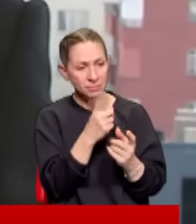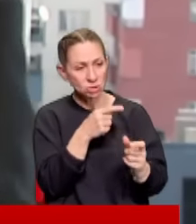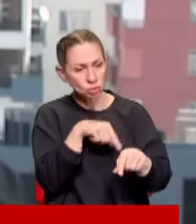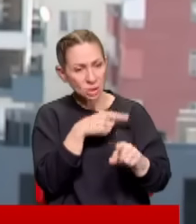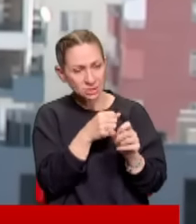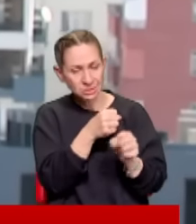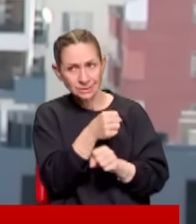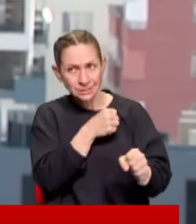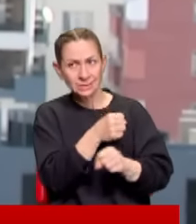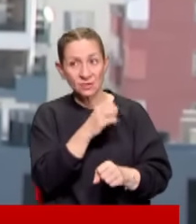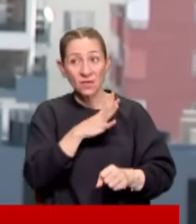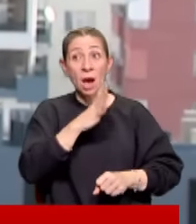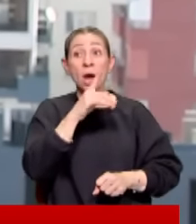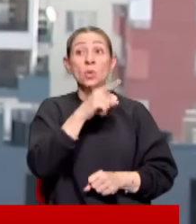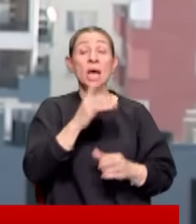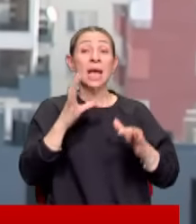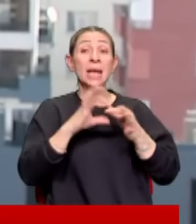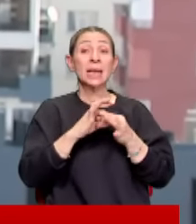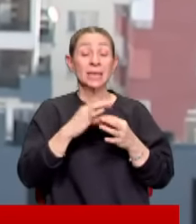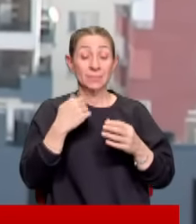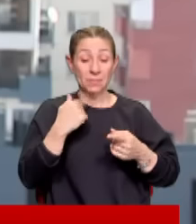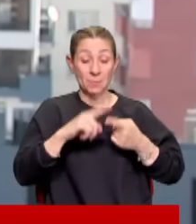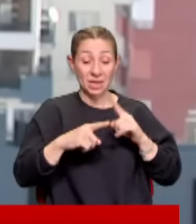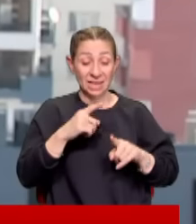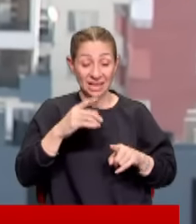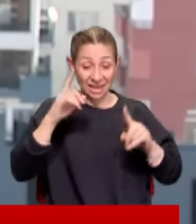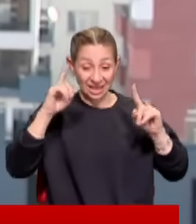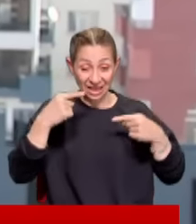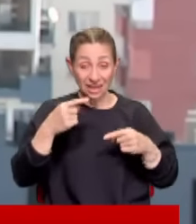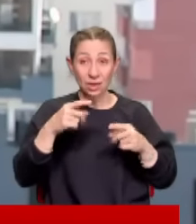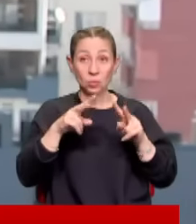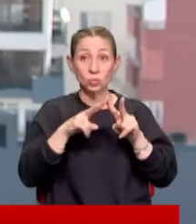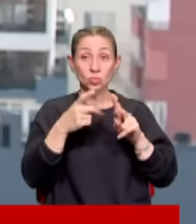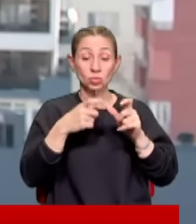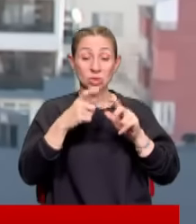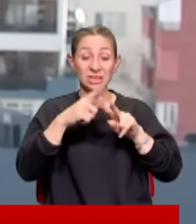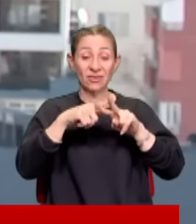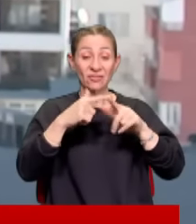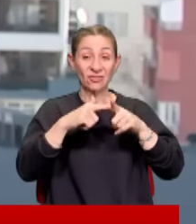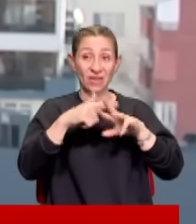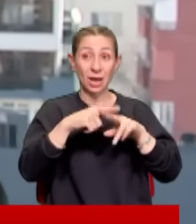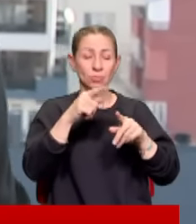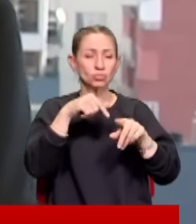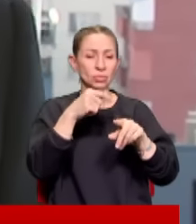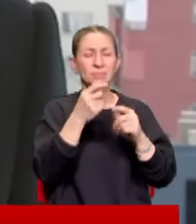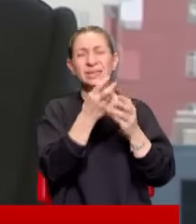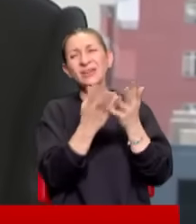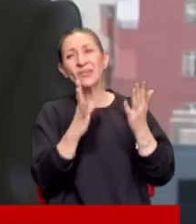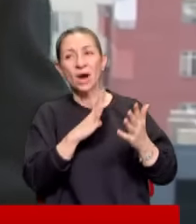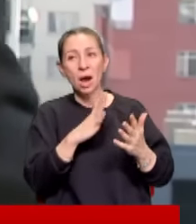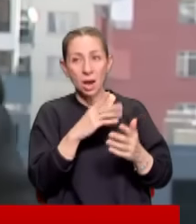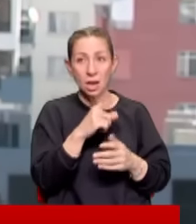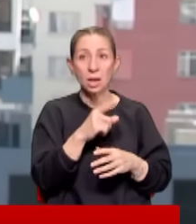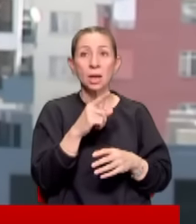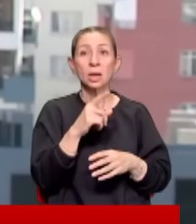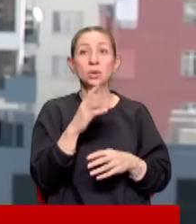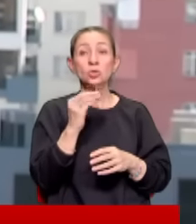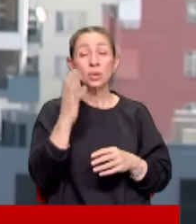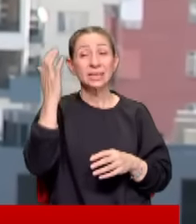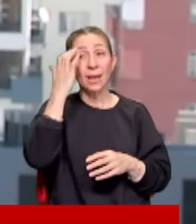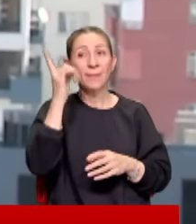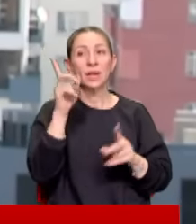üretti. Bununla ilgili bizim yine partimizin yetkili organlarında Mustafa Tolga Öztürk, Hakan Şerep Olgun bu süreci takip etti. Çok enteresan. Şimdi çok temel